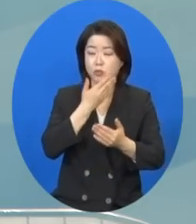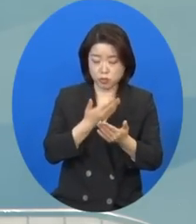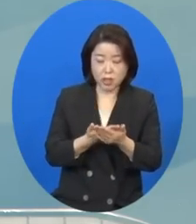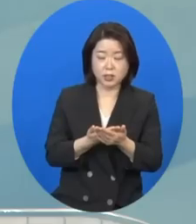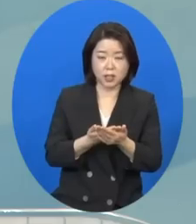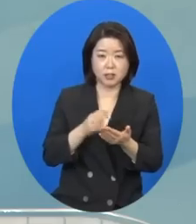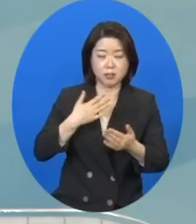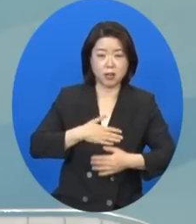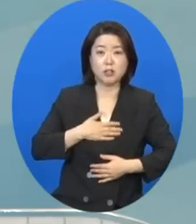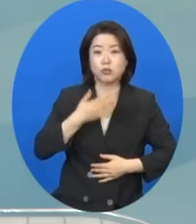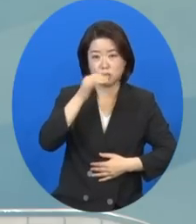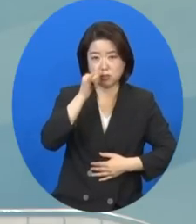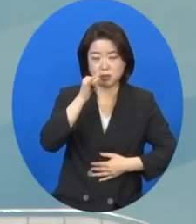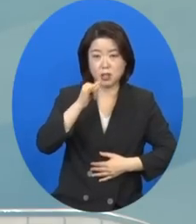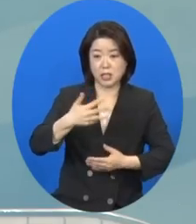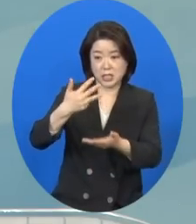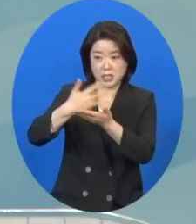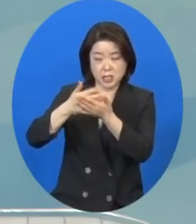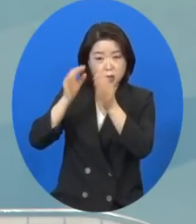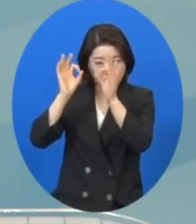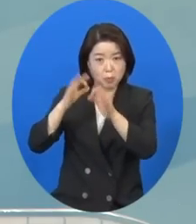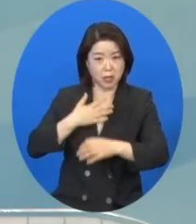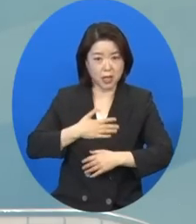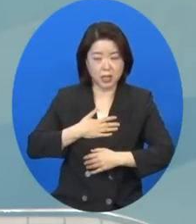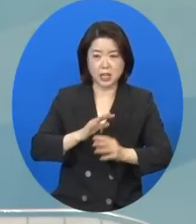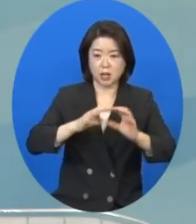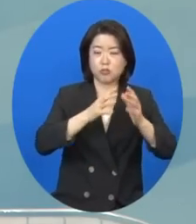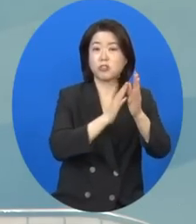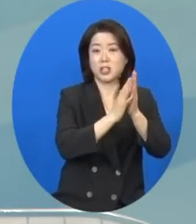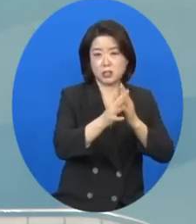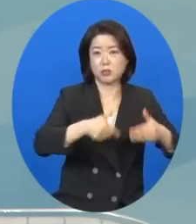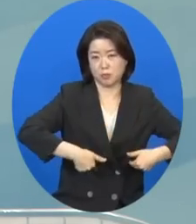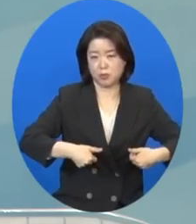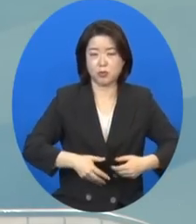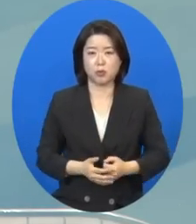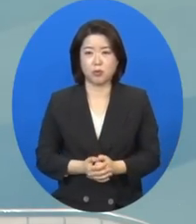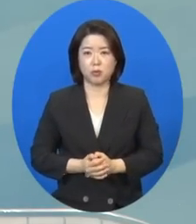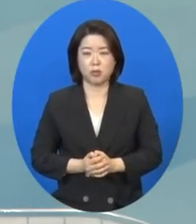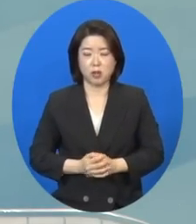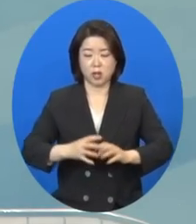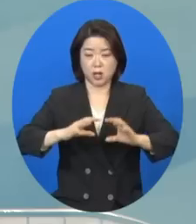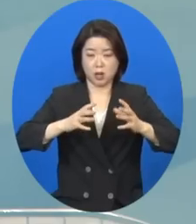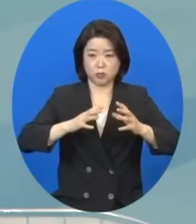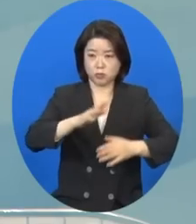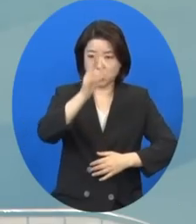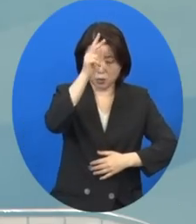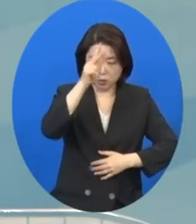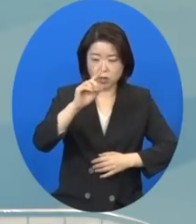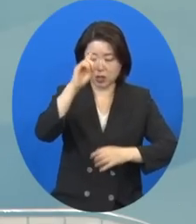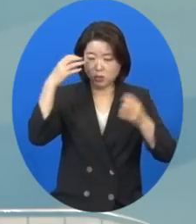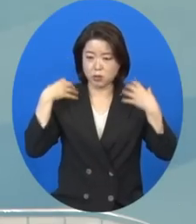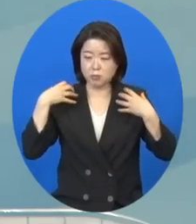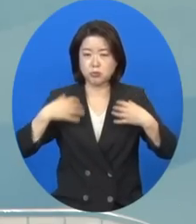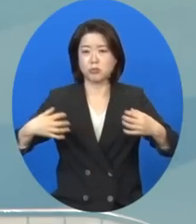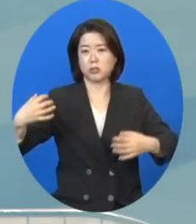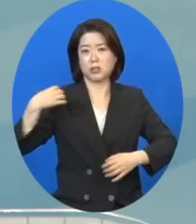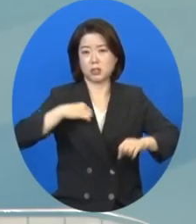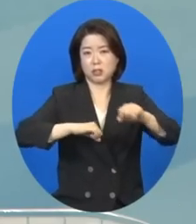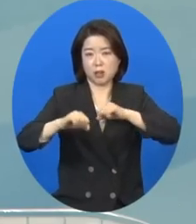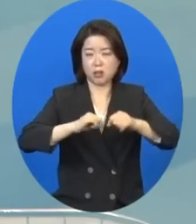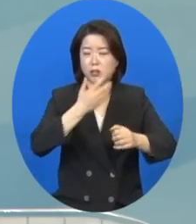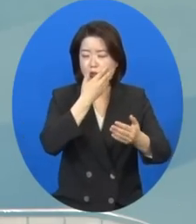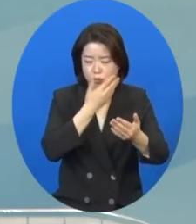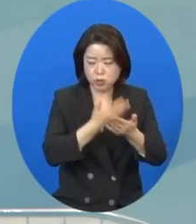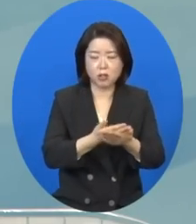여러분 알 수 있지 않습니까 국민 안전을 위한 경찰과 정부의 역할이 얼마나 중요한지를 우리는 다시